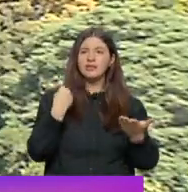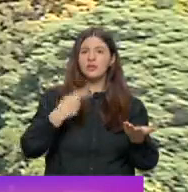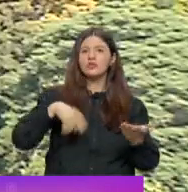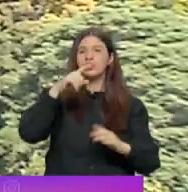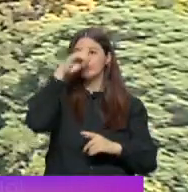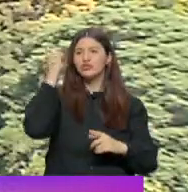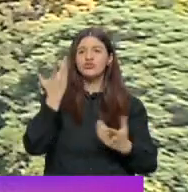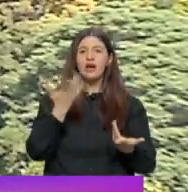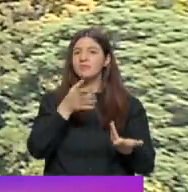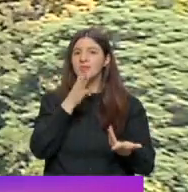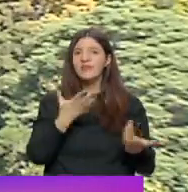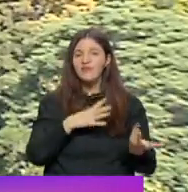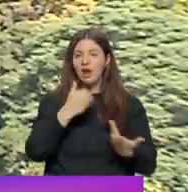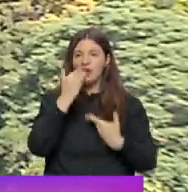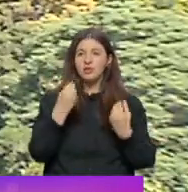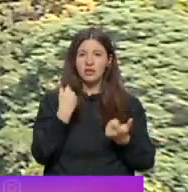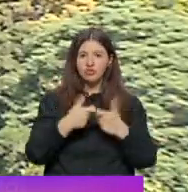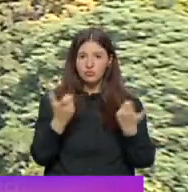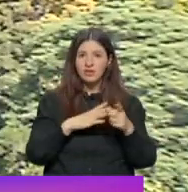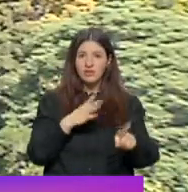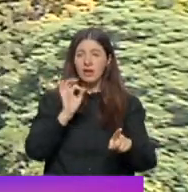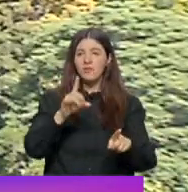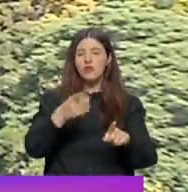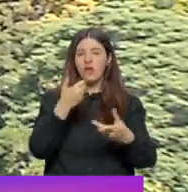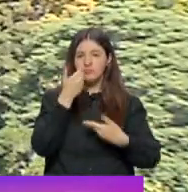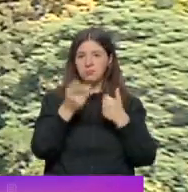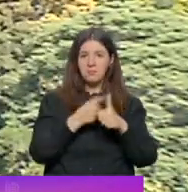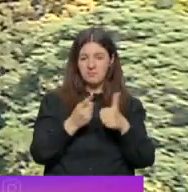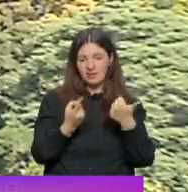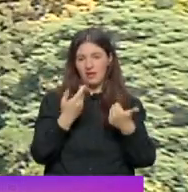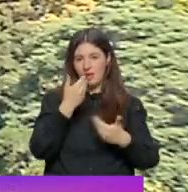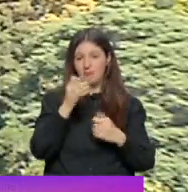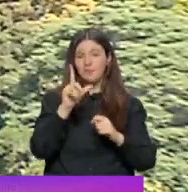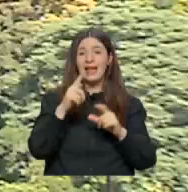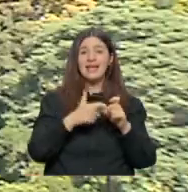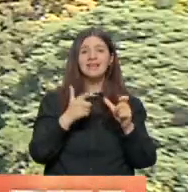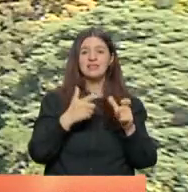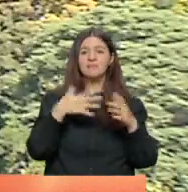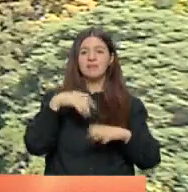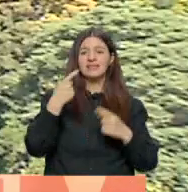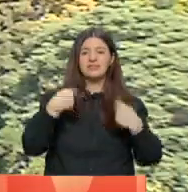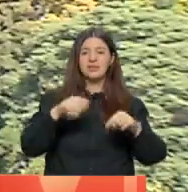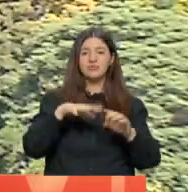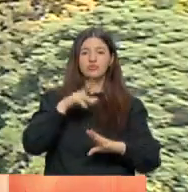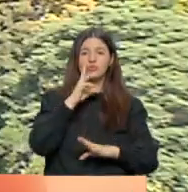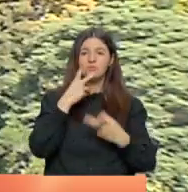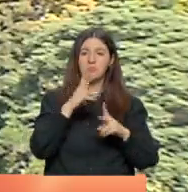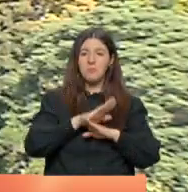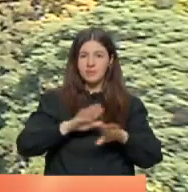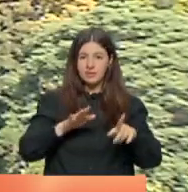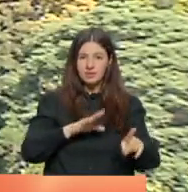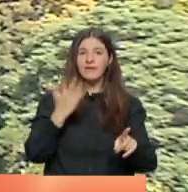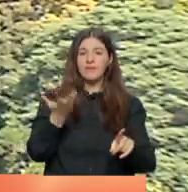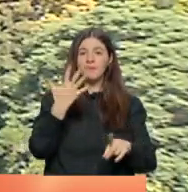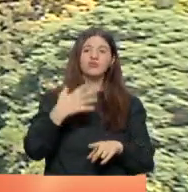günün sıcak bilgileri var. Yeni gelişmeler var. Hemen onlardan bir tanesi aktaralım. LGS merkezi sınav sonuçları açıklandı.